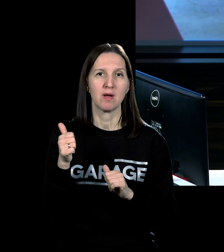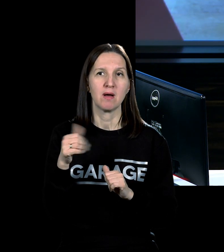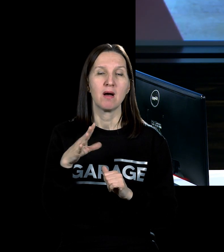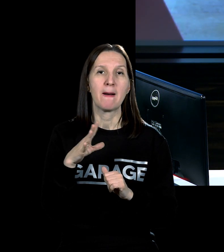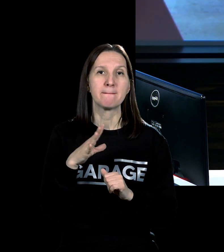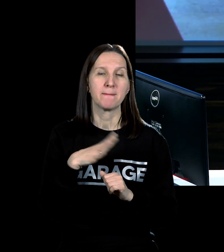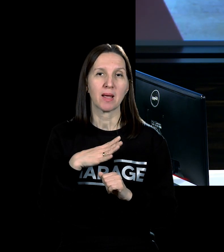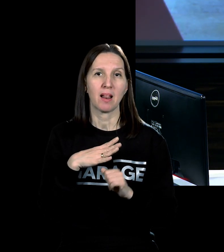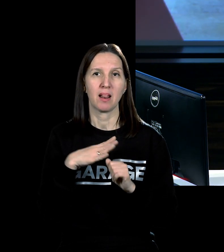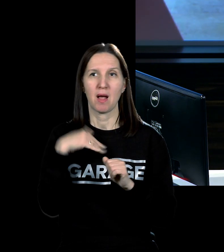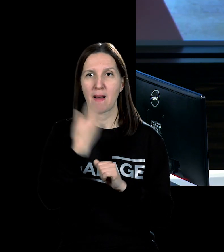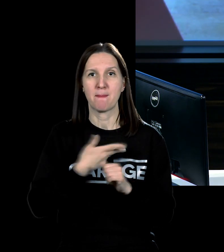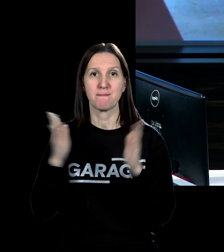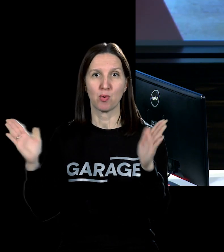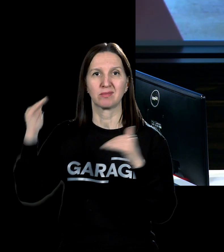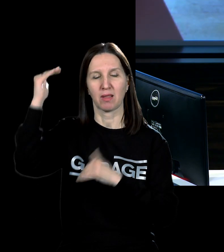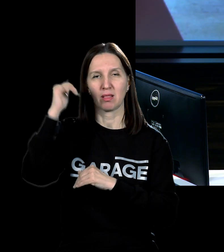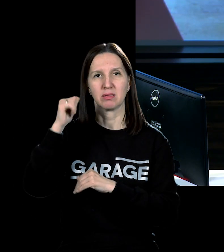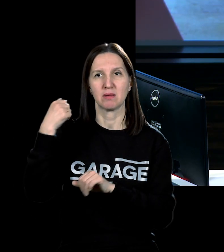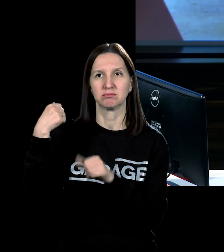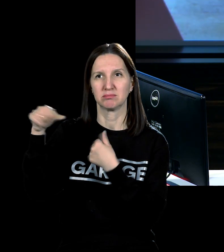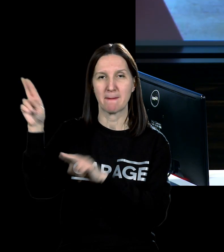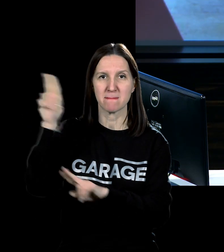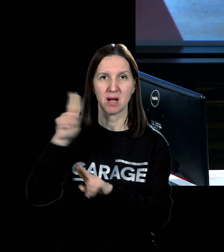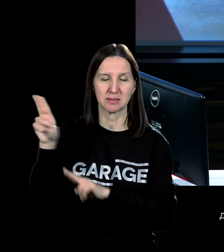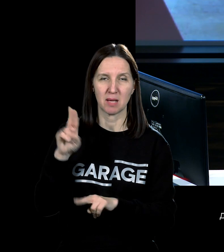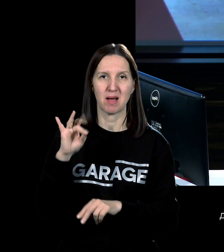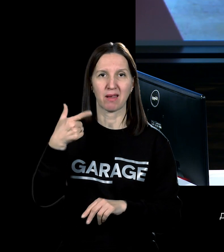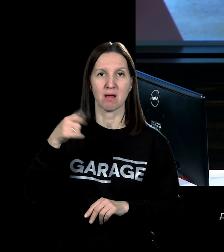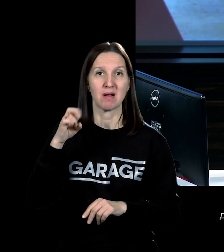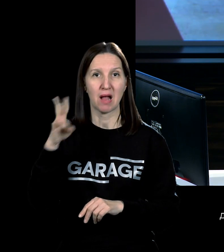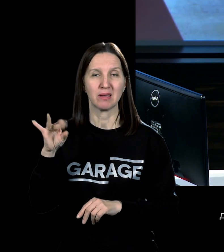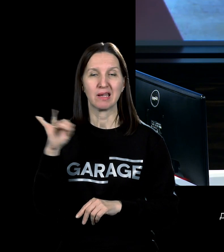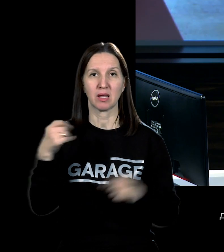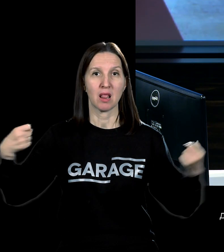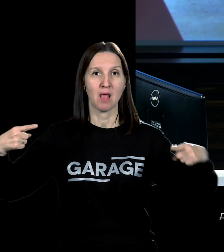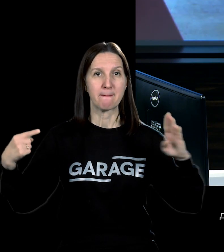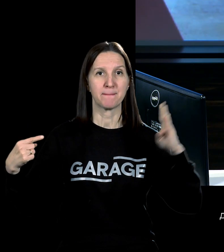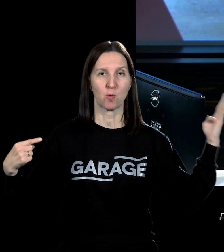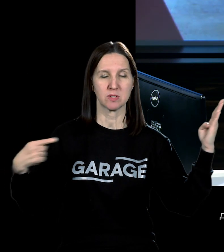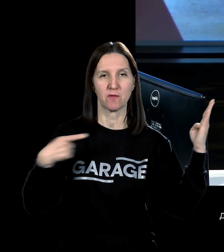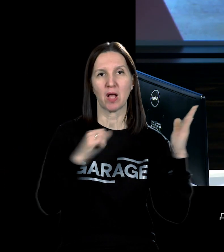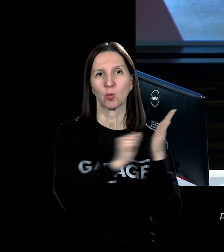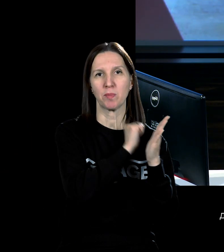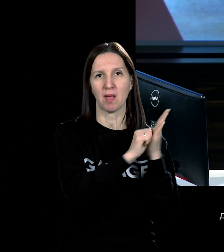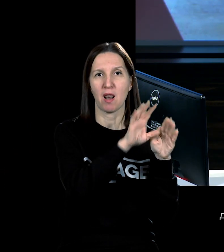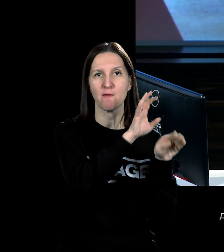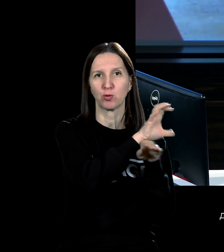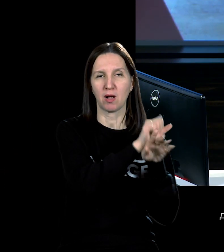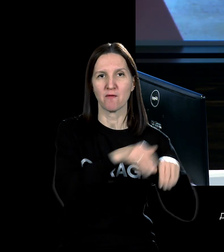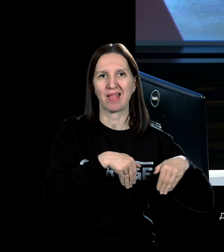написанный маслом портрет Рейгана и висящая напротив него документальные фотографии демонстрации